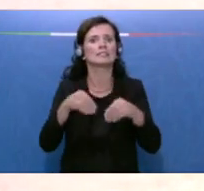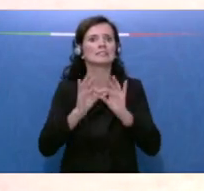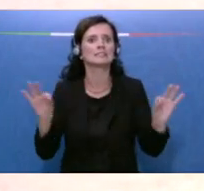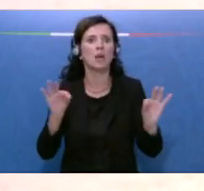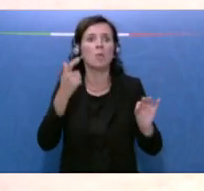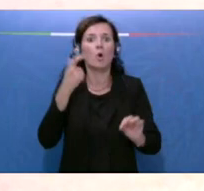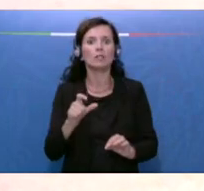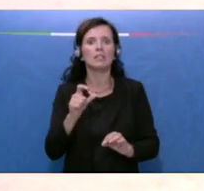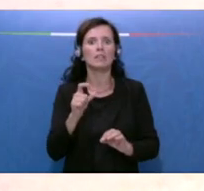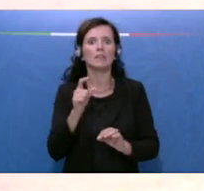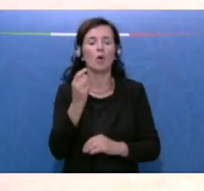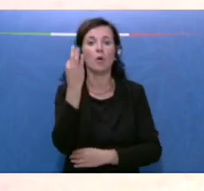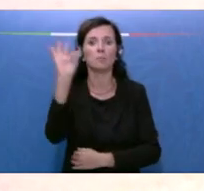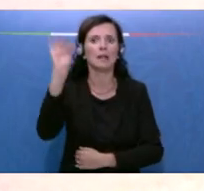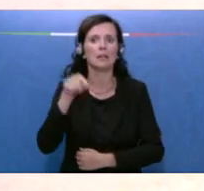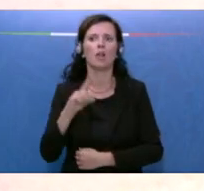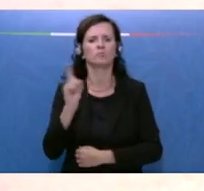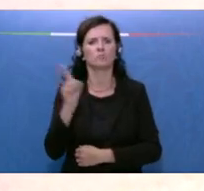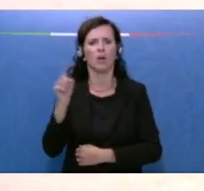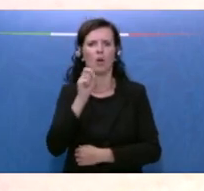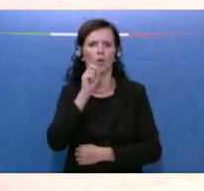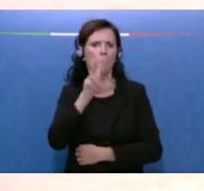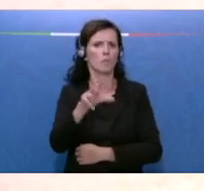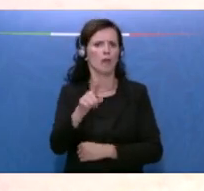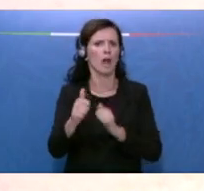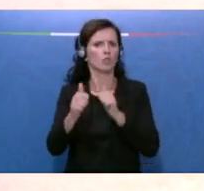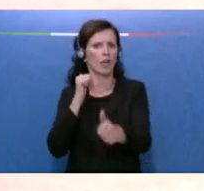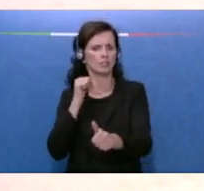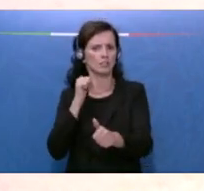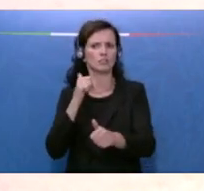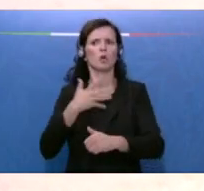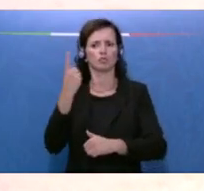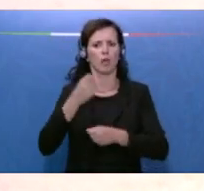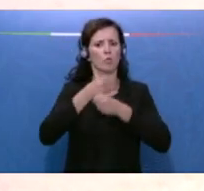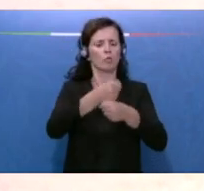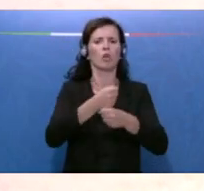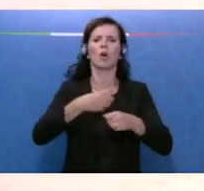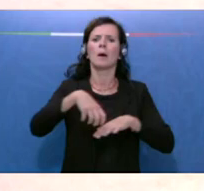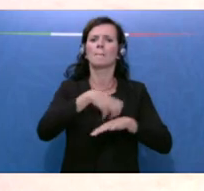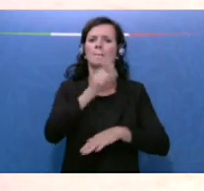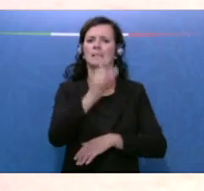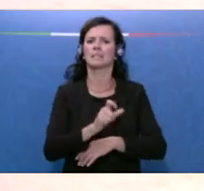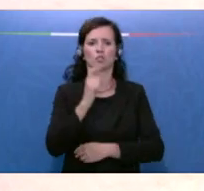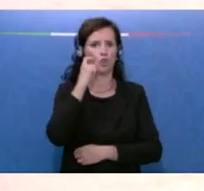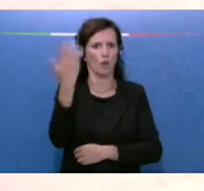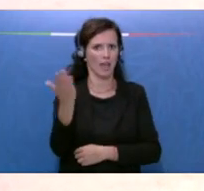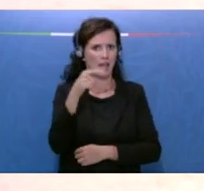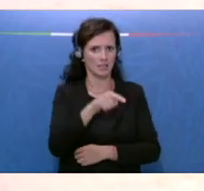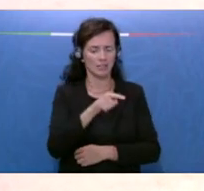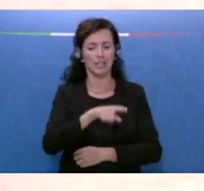stata comunicato in anticipo che sarebbero stati rappresentati 1 dal ministro degli esteri e un altro